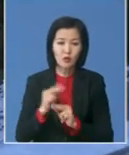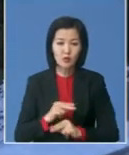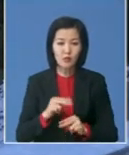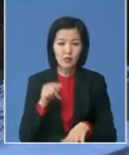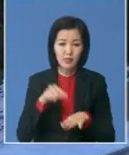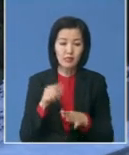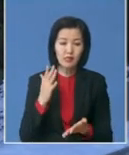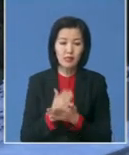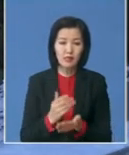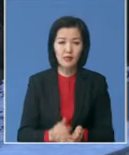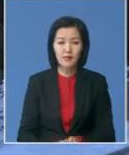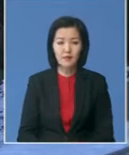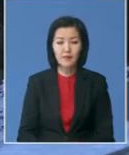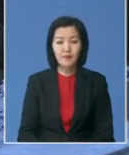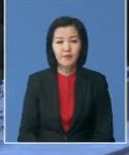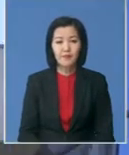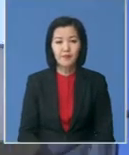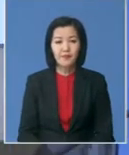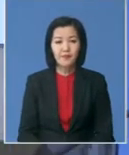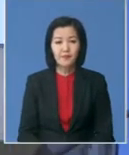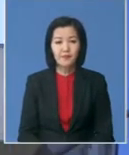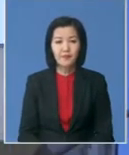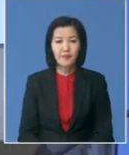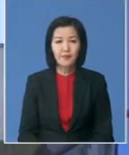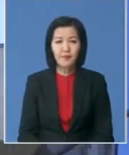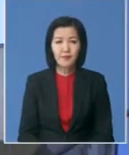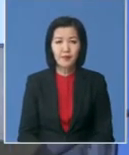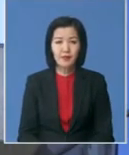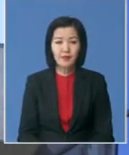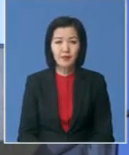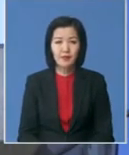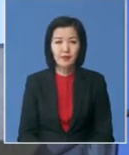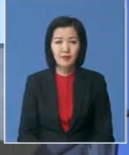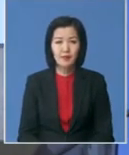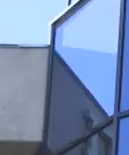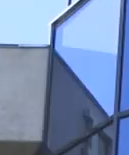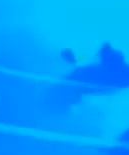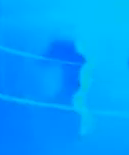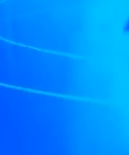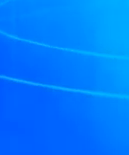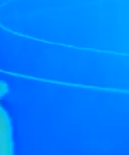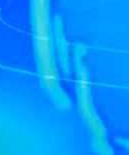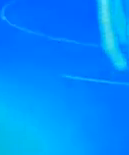сеп, дейді ұйымдастырушылар. Мадина Берқызы, Қанат Қазтұрғанов, Жетісу телеарнасы, Сарқан ауданынан.